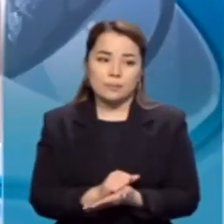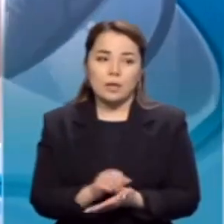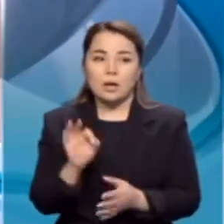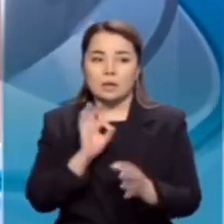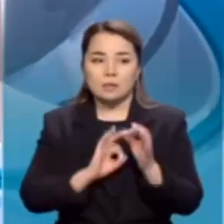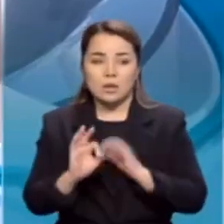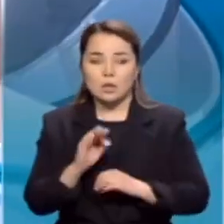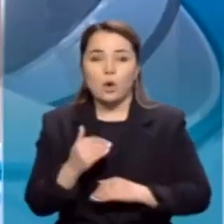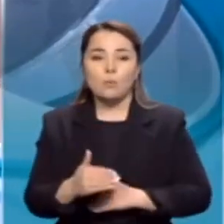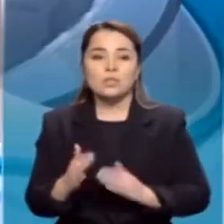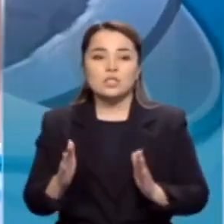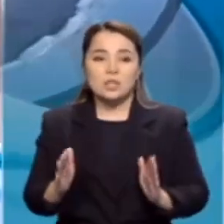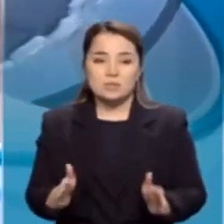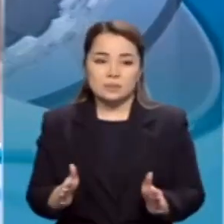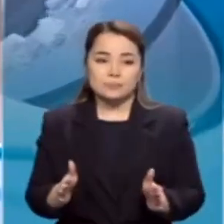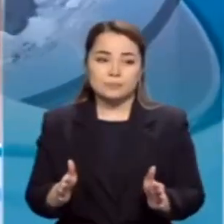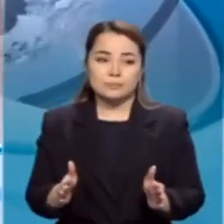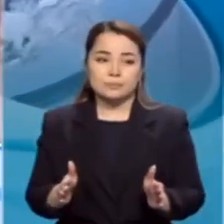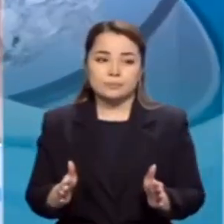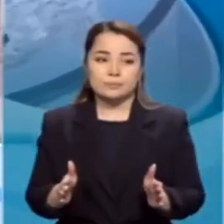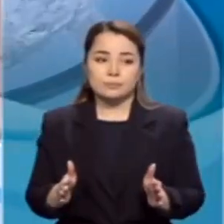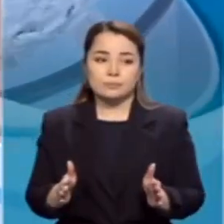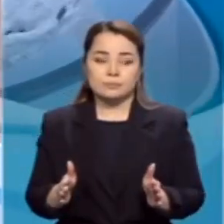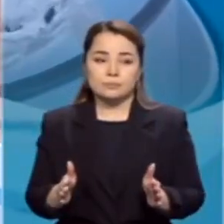дәрі қобдишасы,